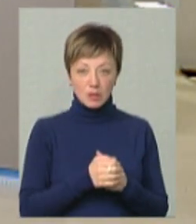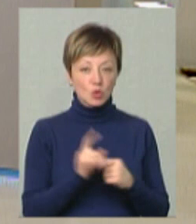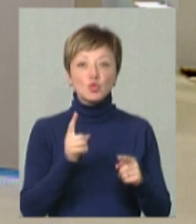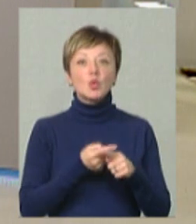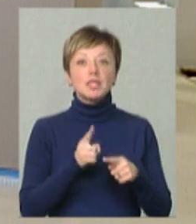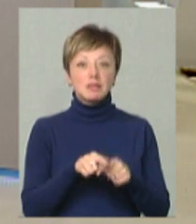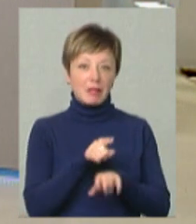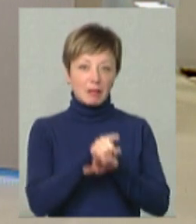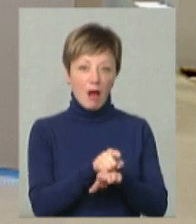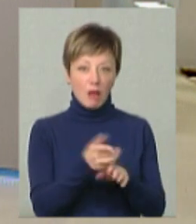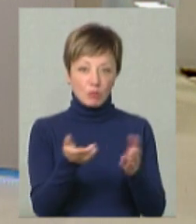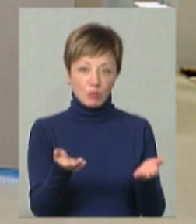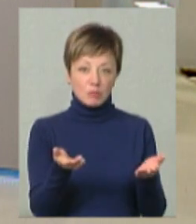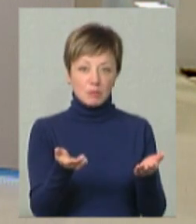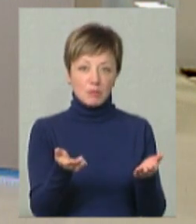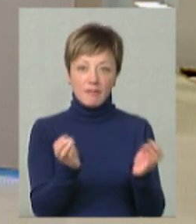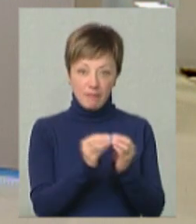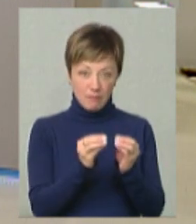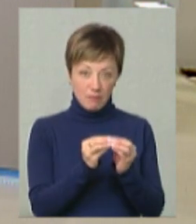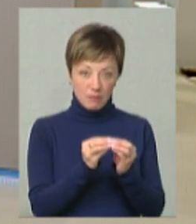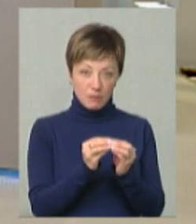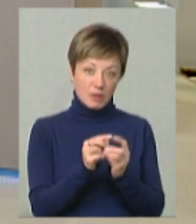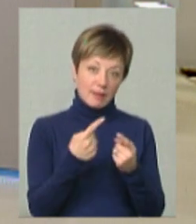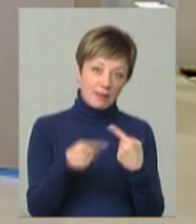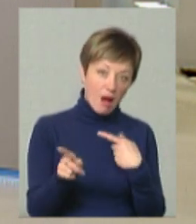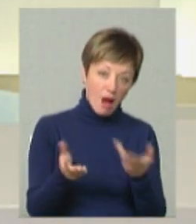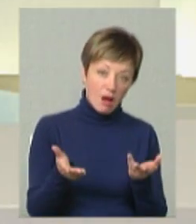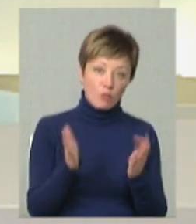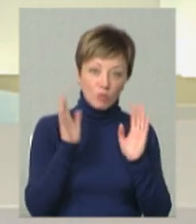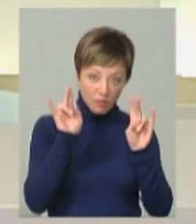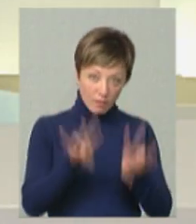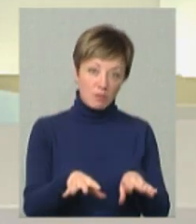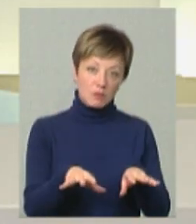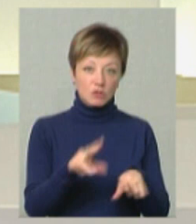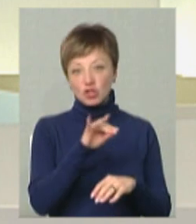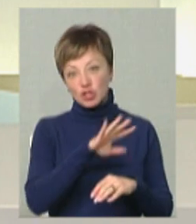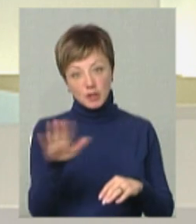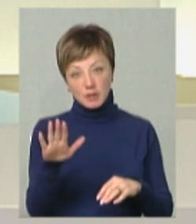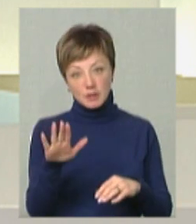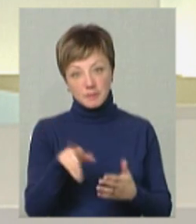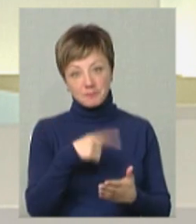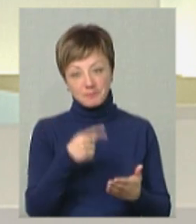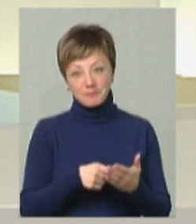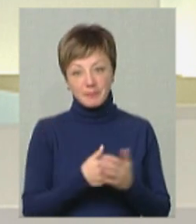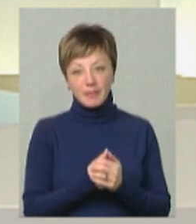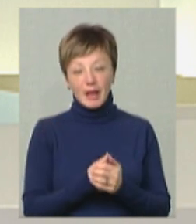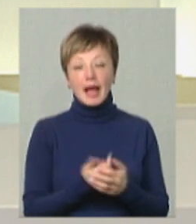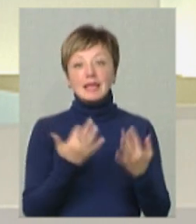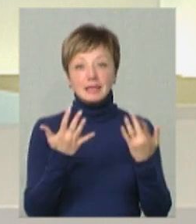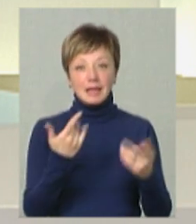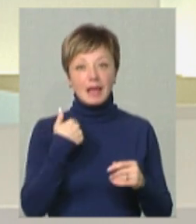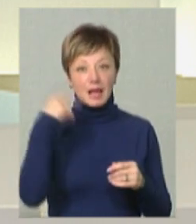тим танком, все так, щось не так, він буде стояти. Ну, як символ якийсь. Настільки я